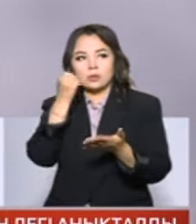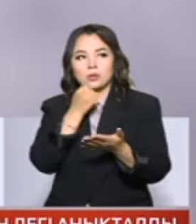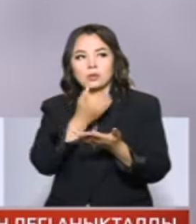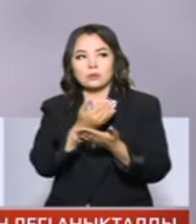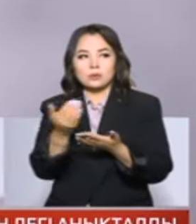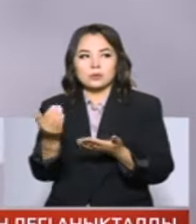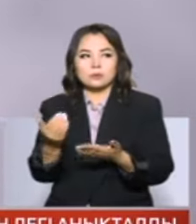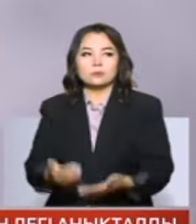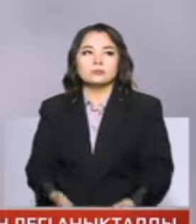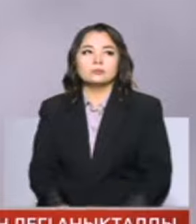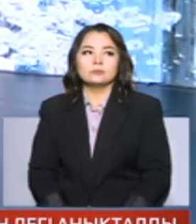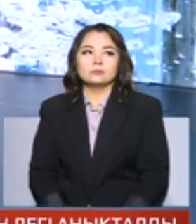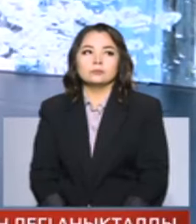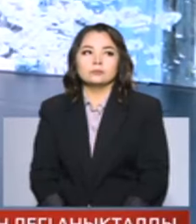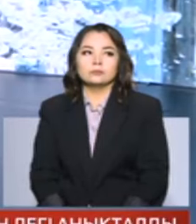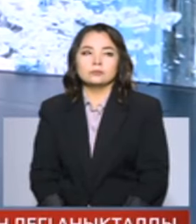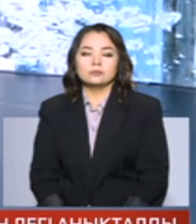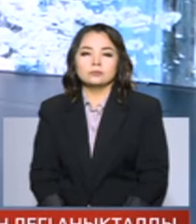шексіз.